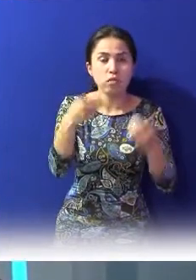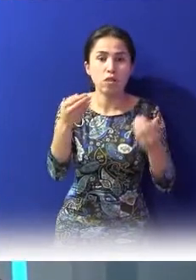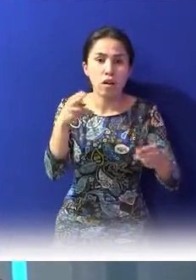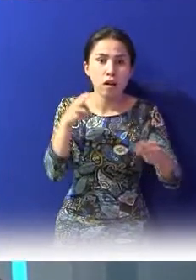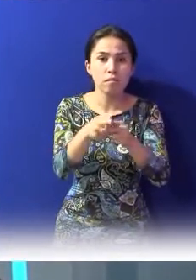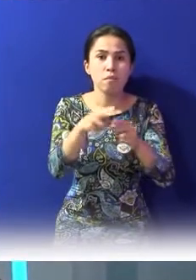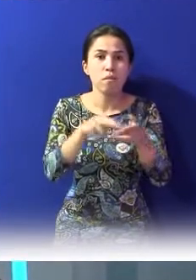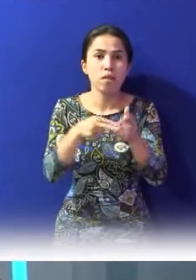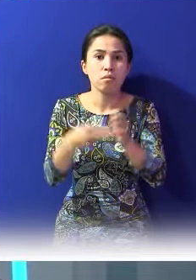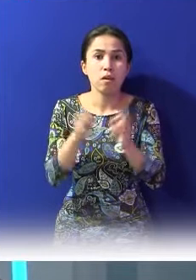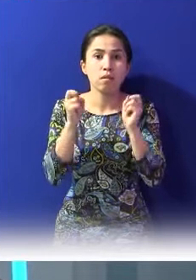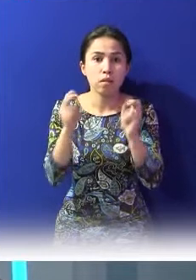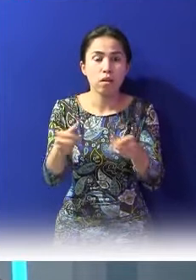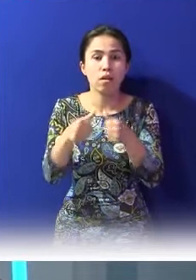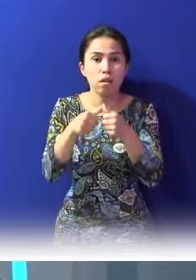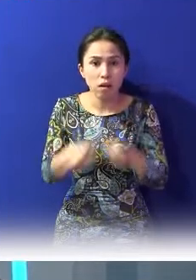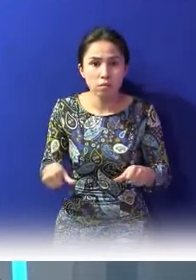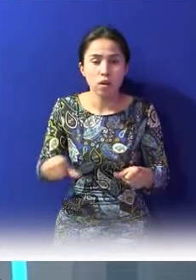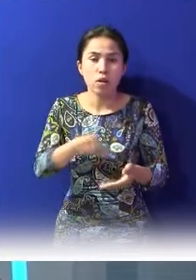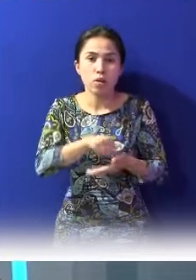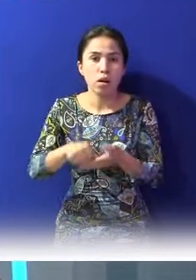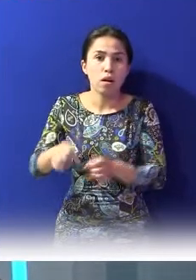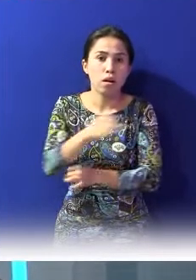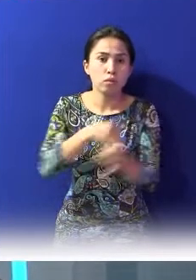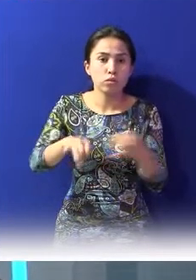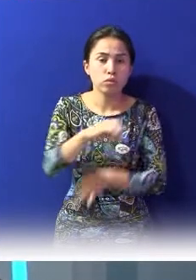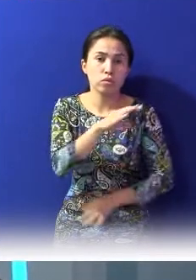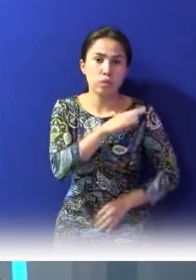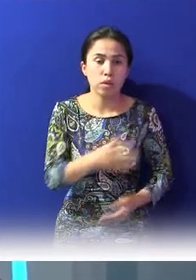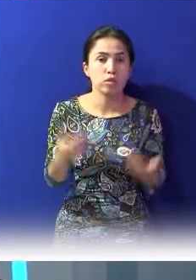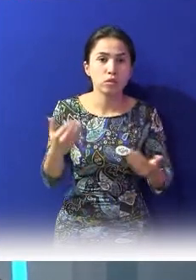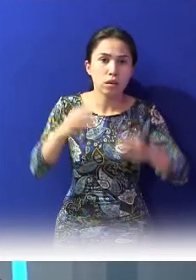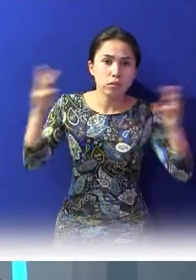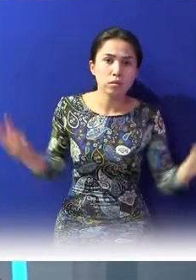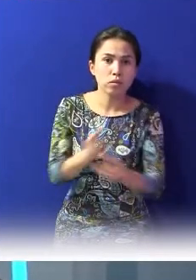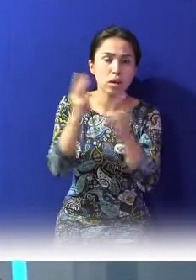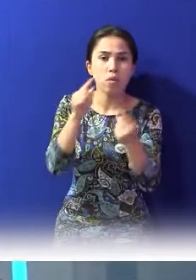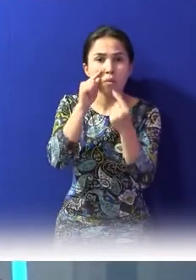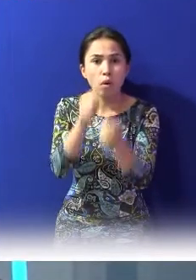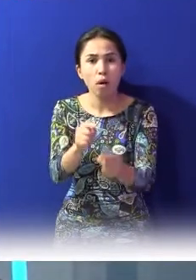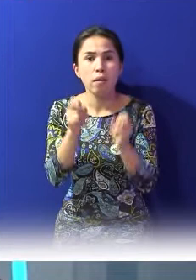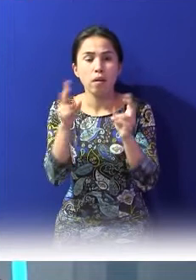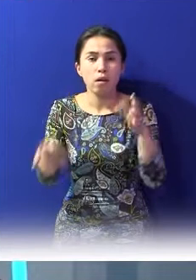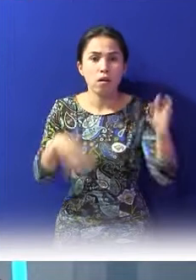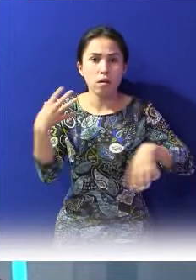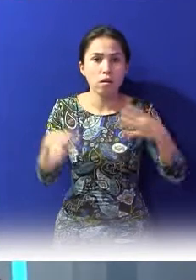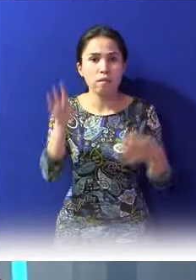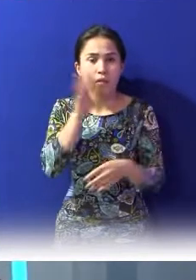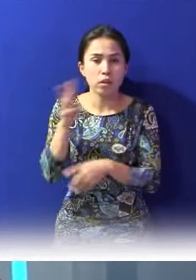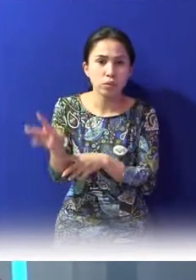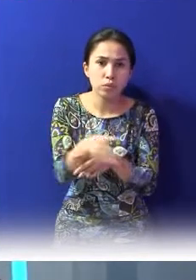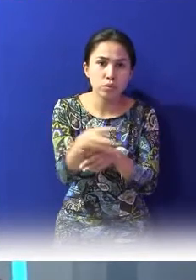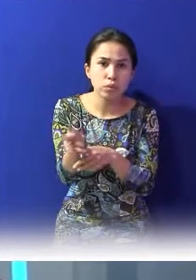және өзге де сауалдар төңірегінде облыс әкімі Бердібек Сапарбаевтың төрағалығымен селекторлық жиын өтті. Ал аймақ басшысы